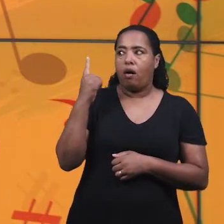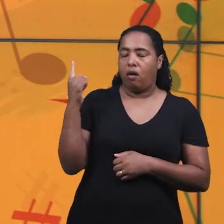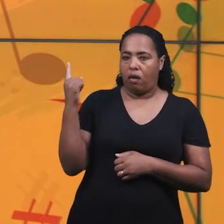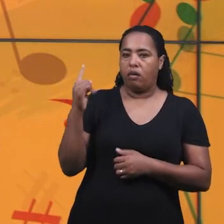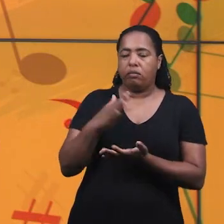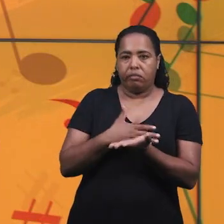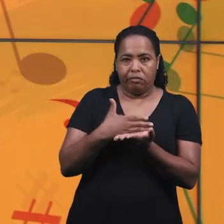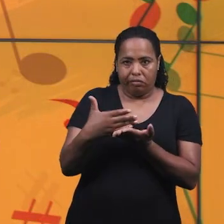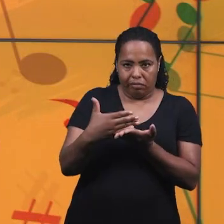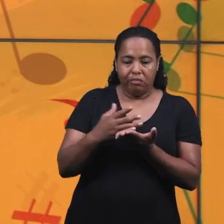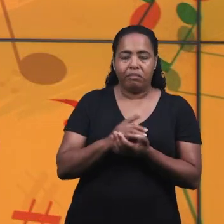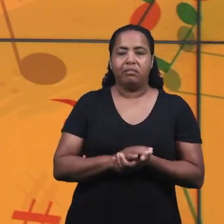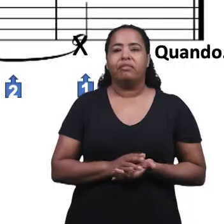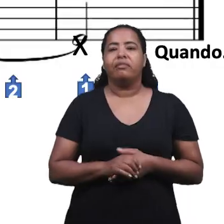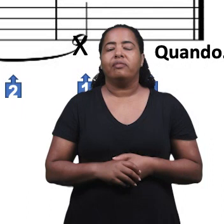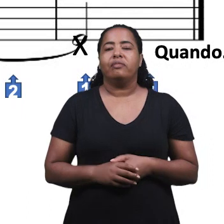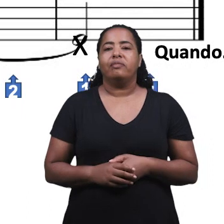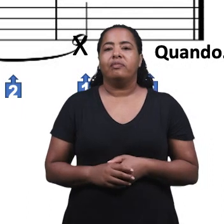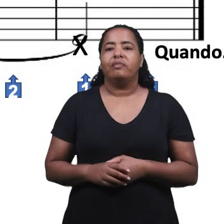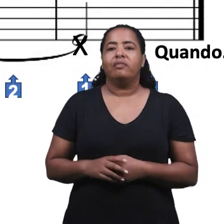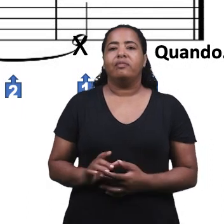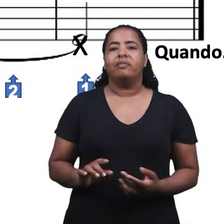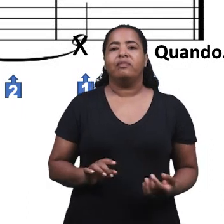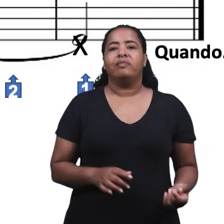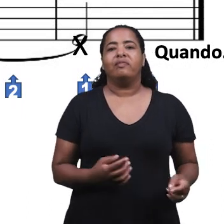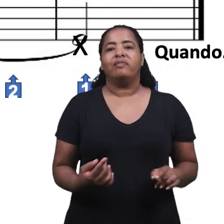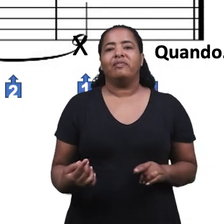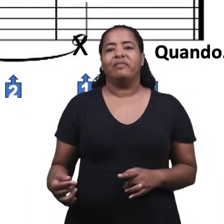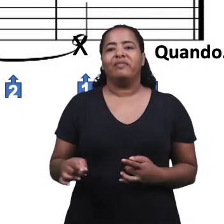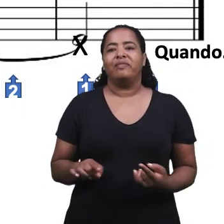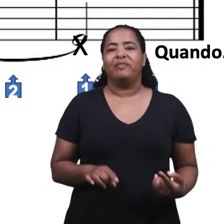allons entendre avec l'introduction.